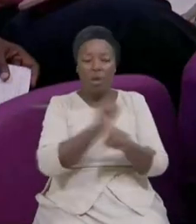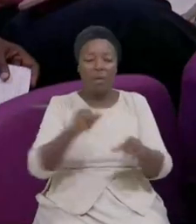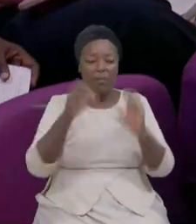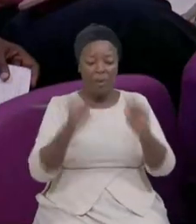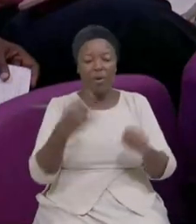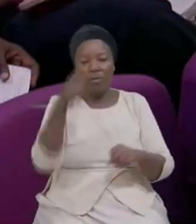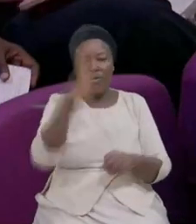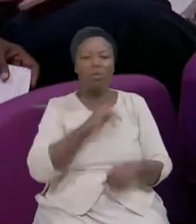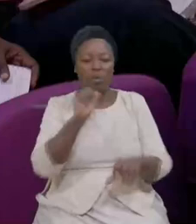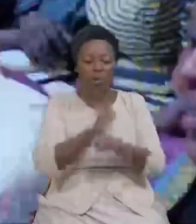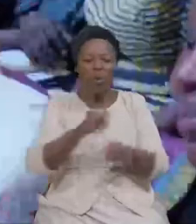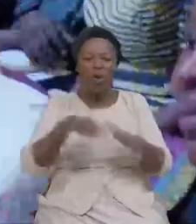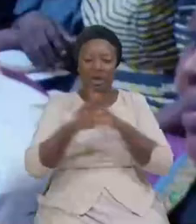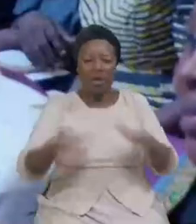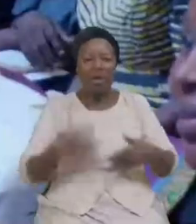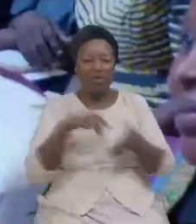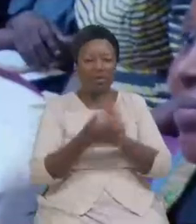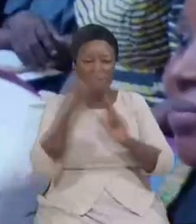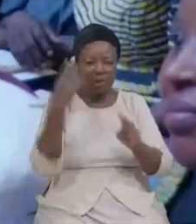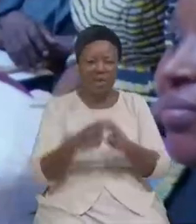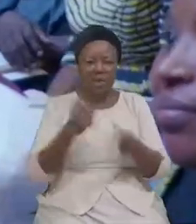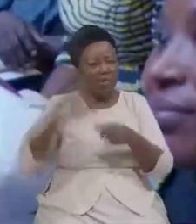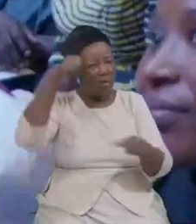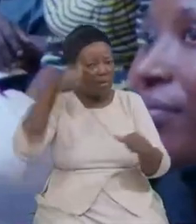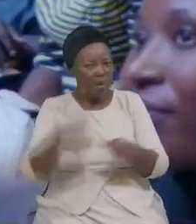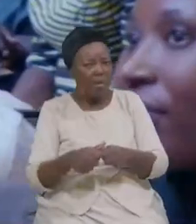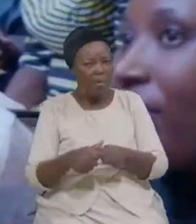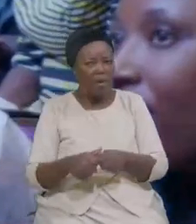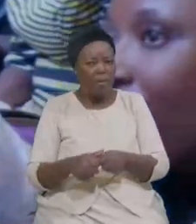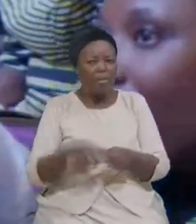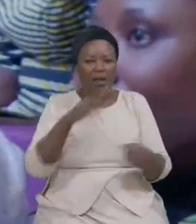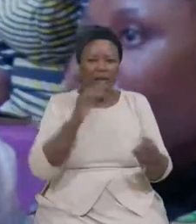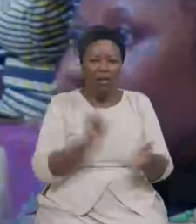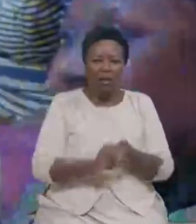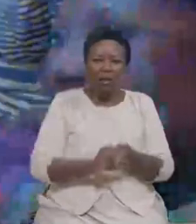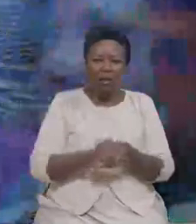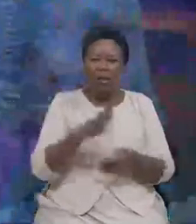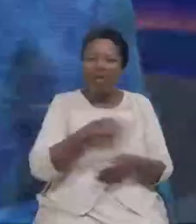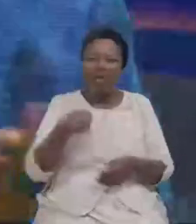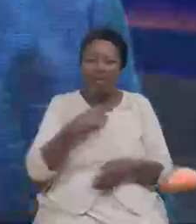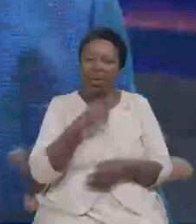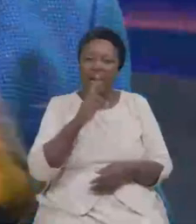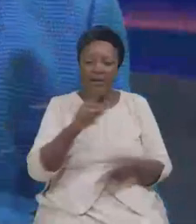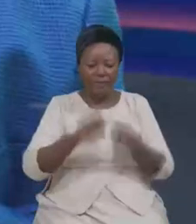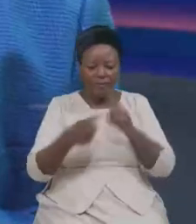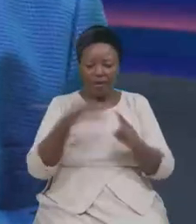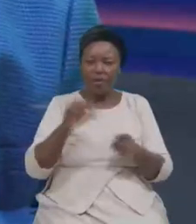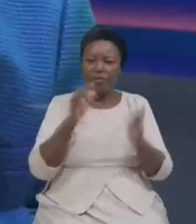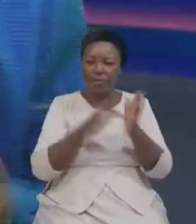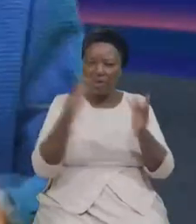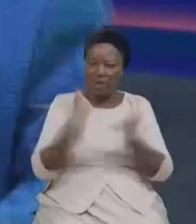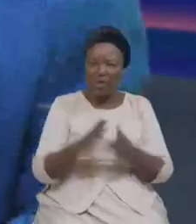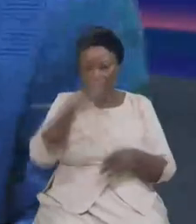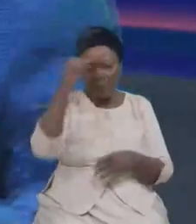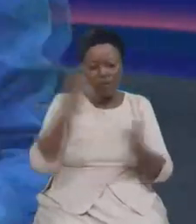nos vies. Rappelez-vous par exemple, l'ami de Dieu, nous sommes amis de Jésus. Jésus nous appelle